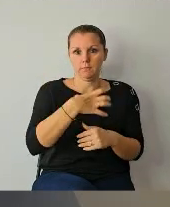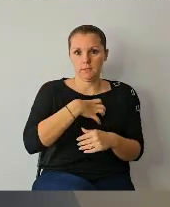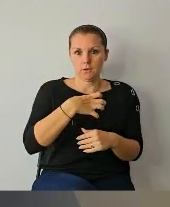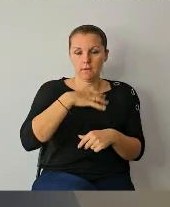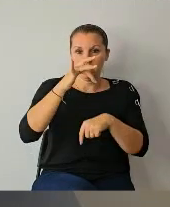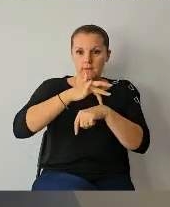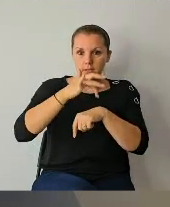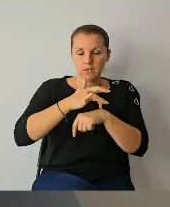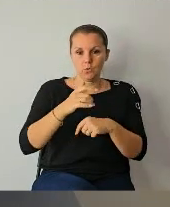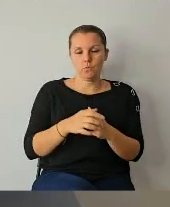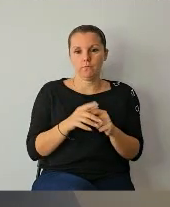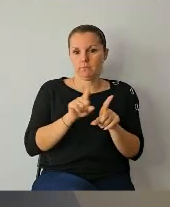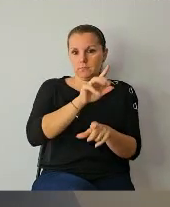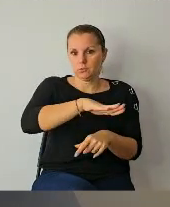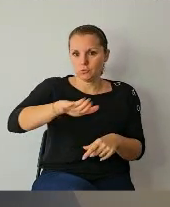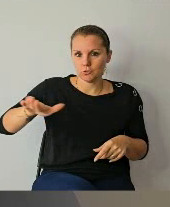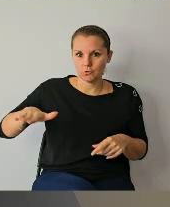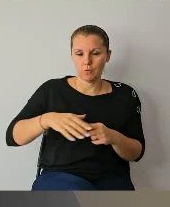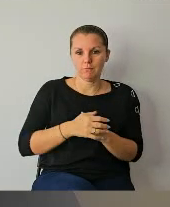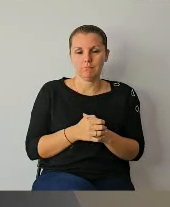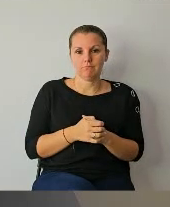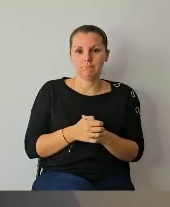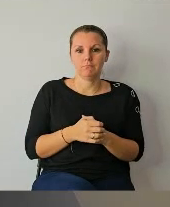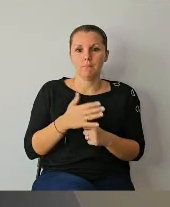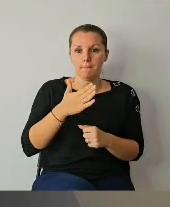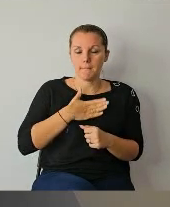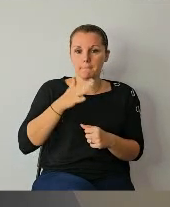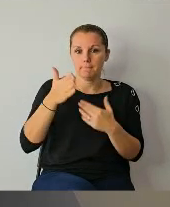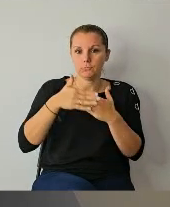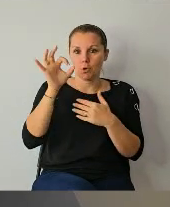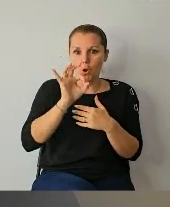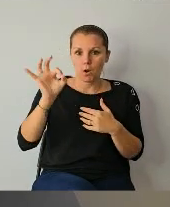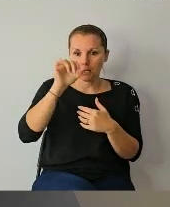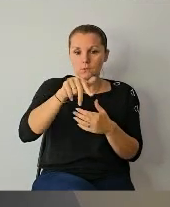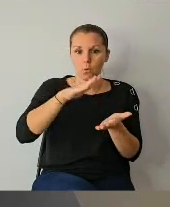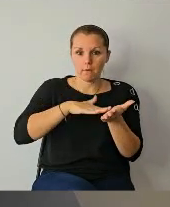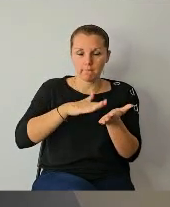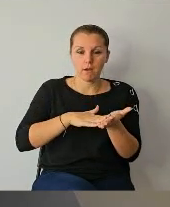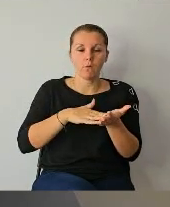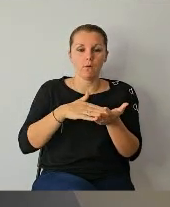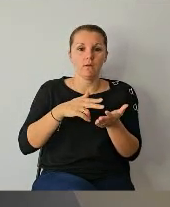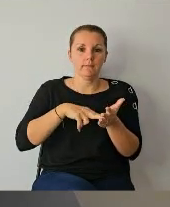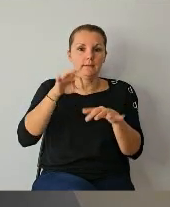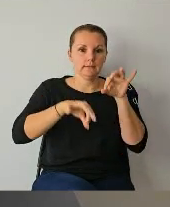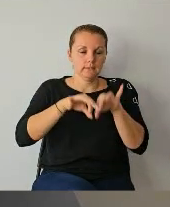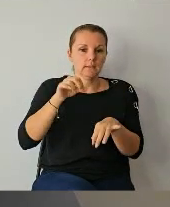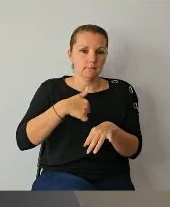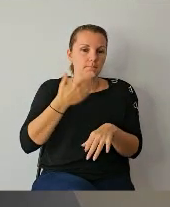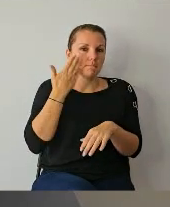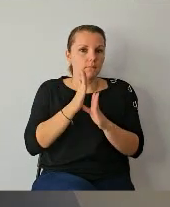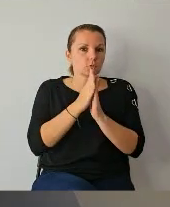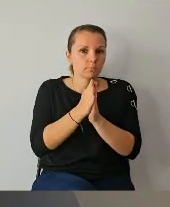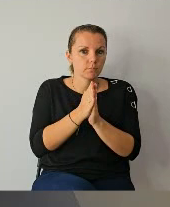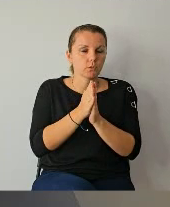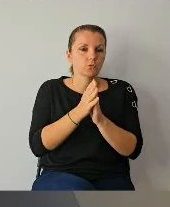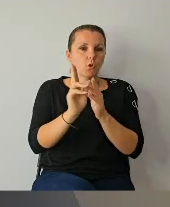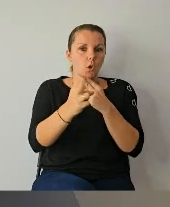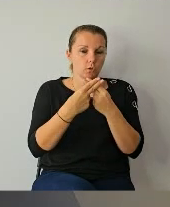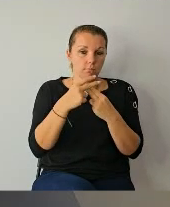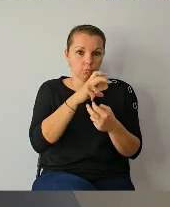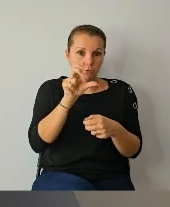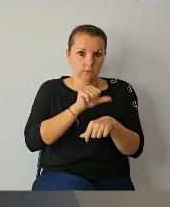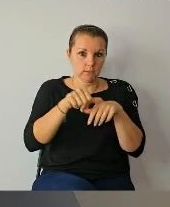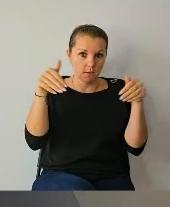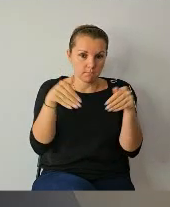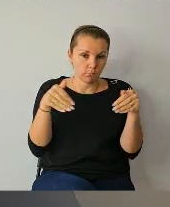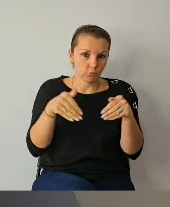ich uczniom. No i przy okazji, że mamy taką uchwałę w dniu dzisiejszym na sesji, ja bardzo bym prosił o odpowiedź, czy jest